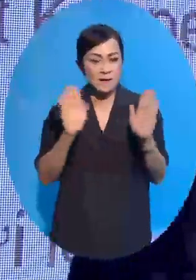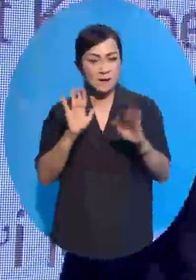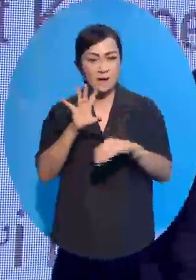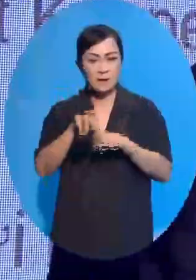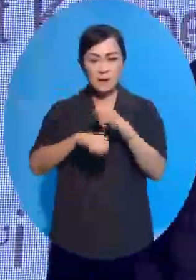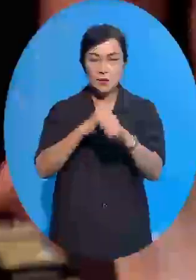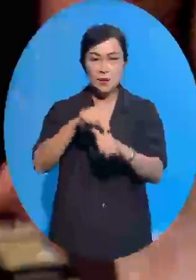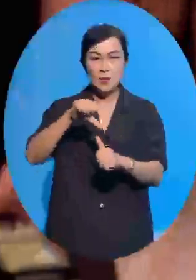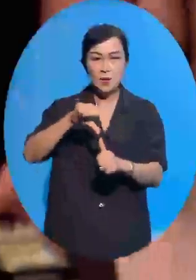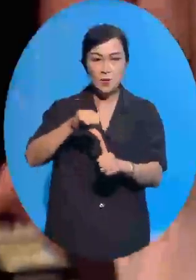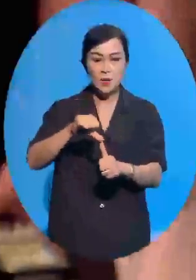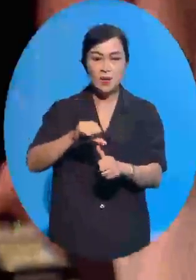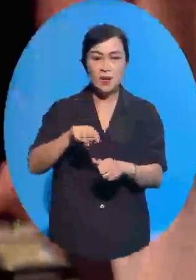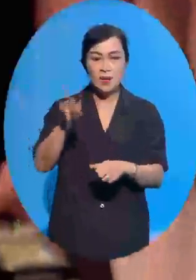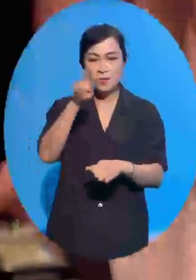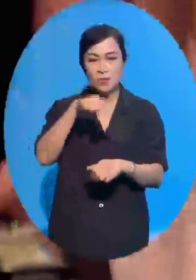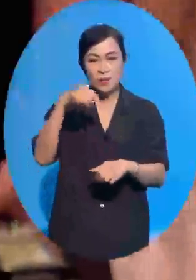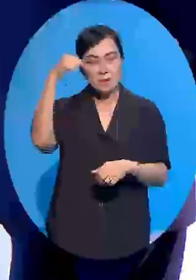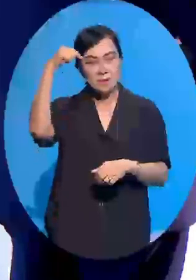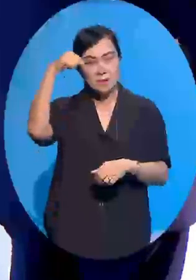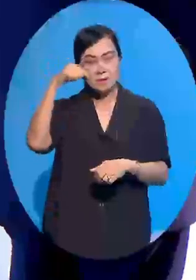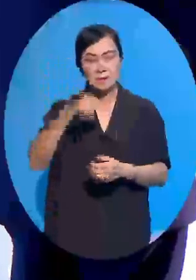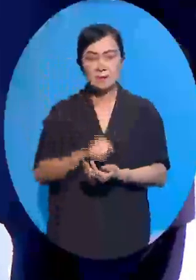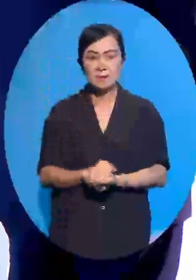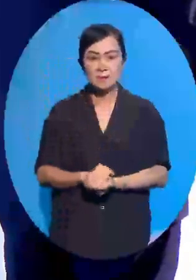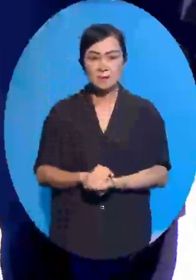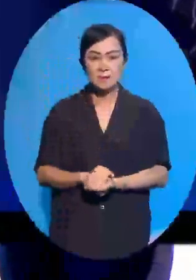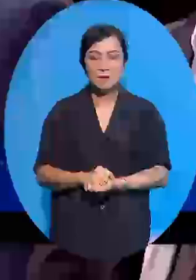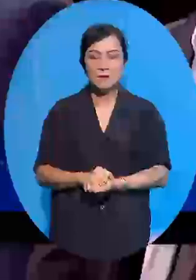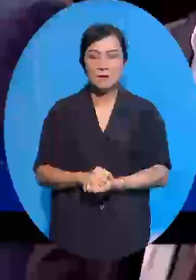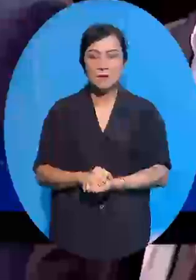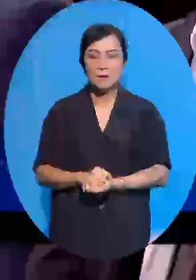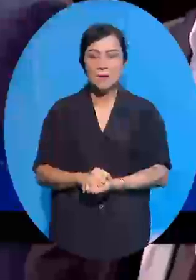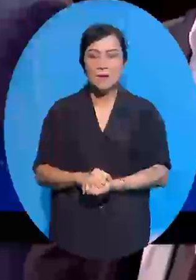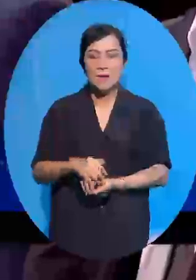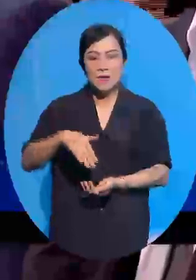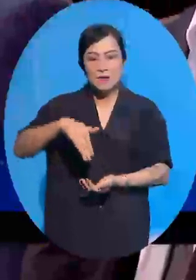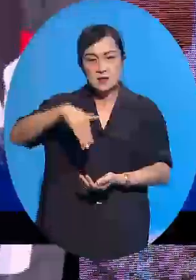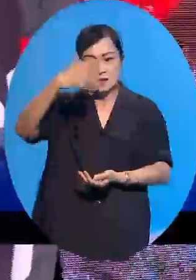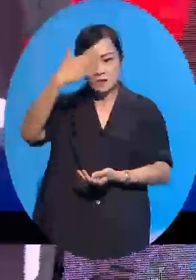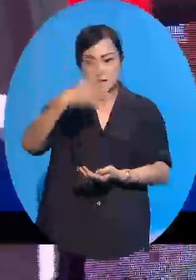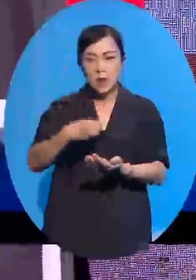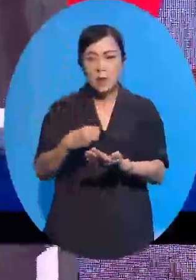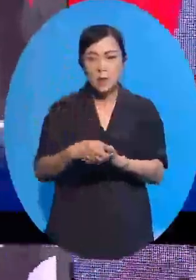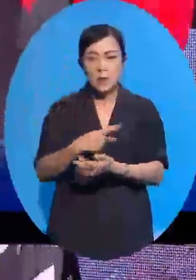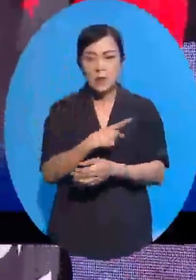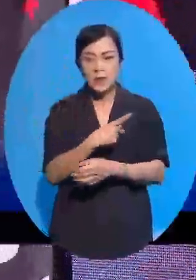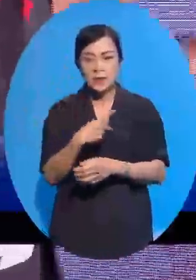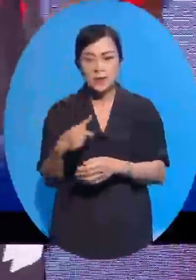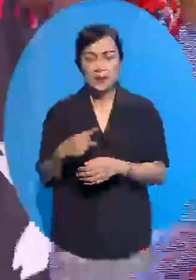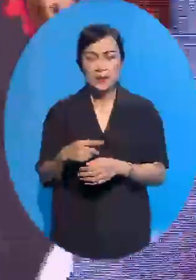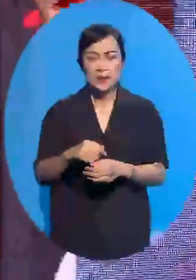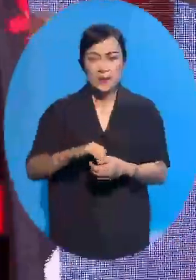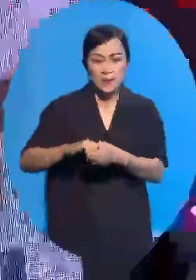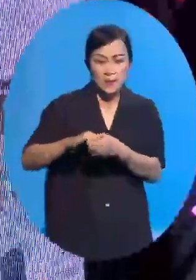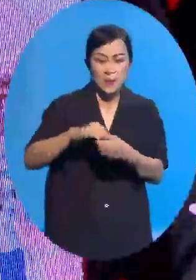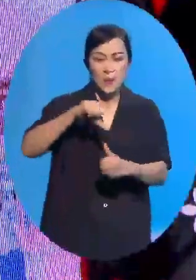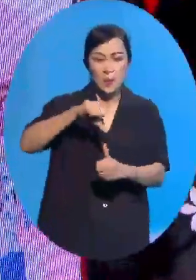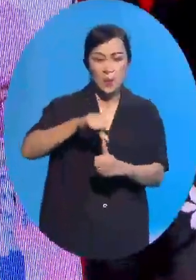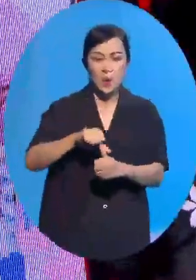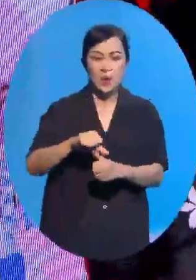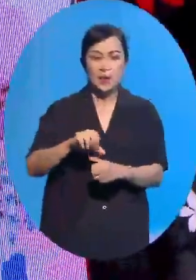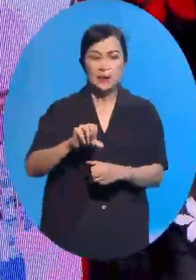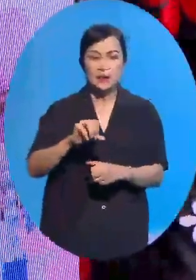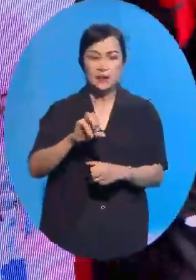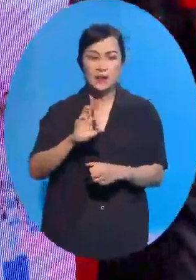năm thiết lập quan hệ ngoại giao giữa Việt Nam và Nhật Bản. Thông qua sự kiện này sẽ nâng cao trải nghiệm mua sắm của khách hàng và thắt chặt thêm mối quan hệ giữa Sài